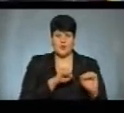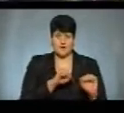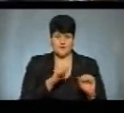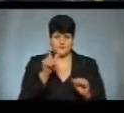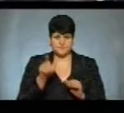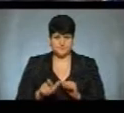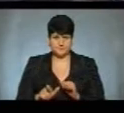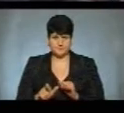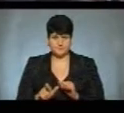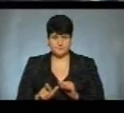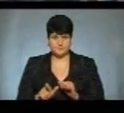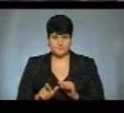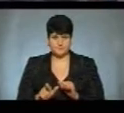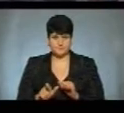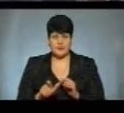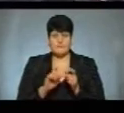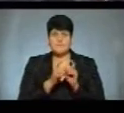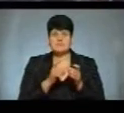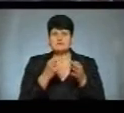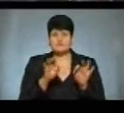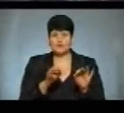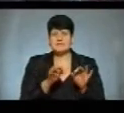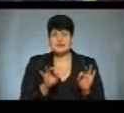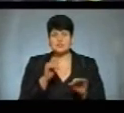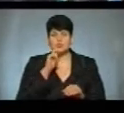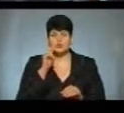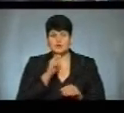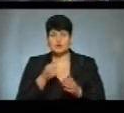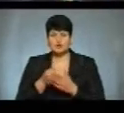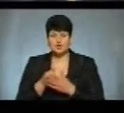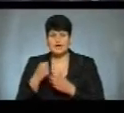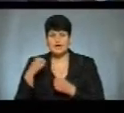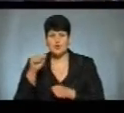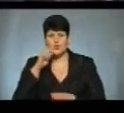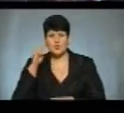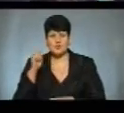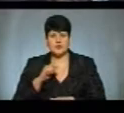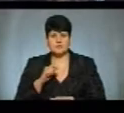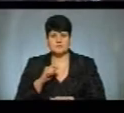пам'ятник борцям за волю незалежності України до героя України